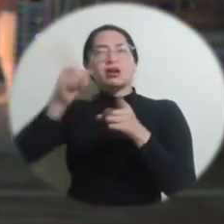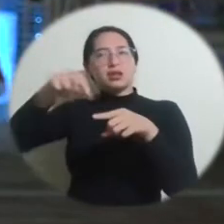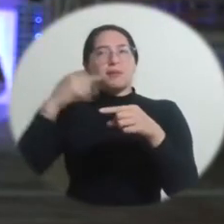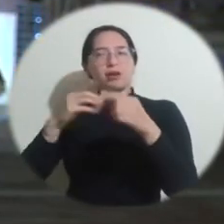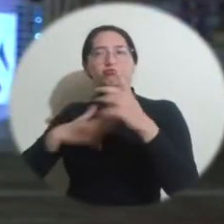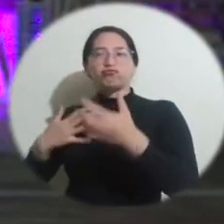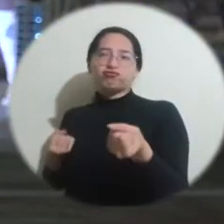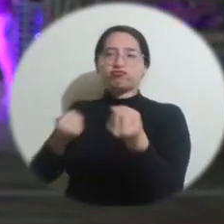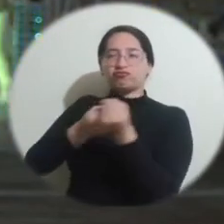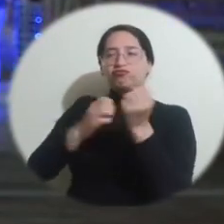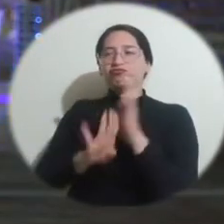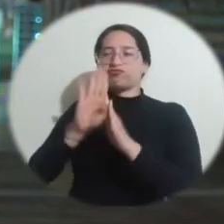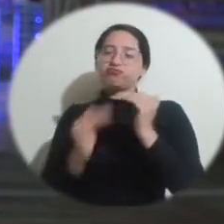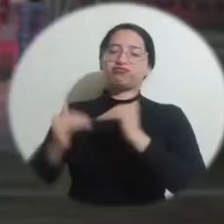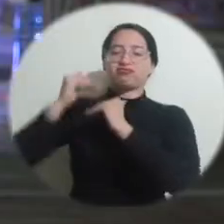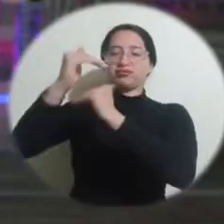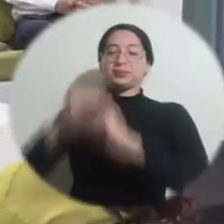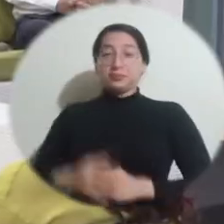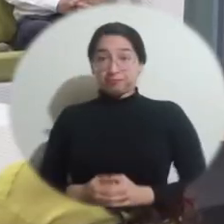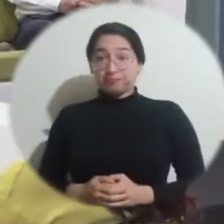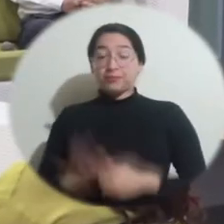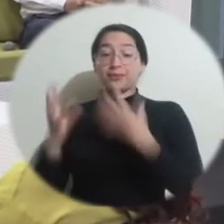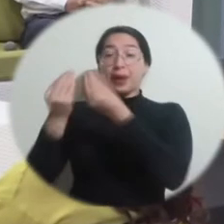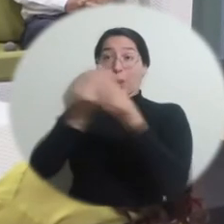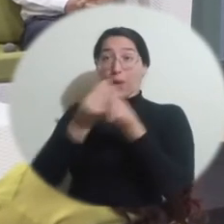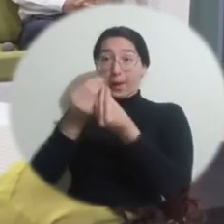possiamo elevar anche la cooperazione a ese nivel.